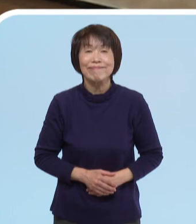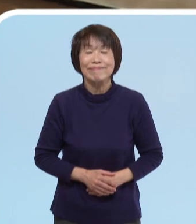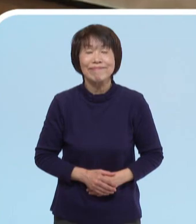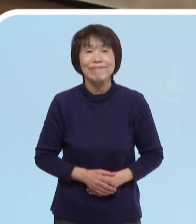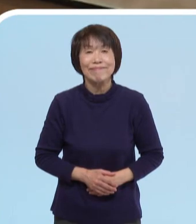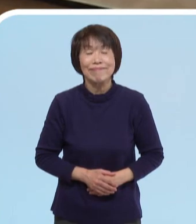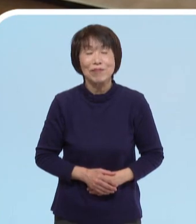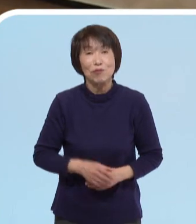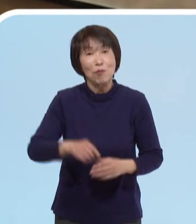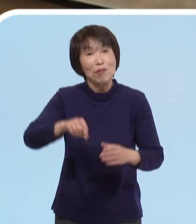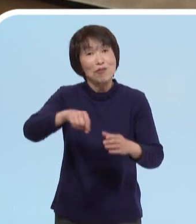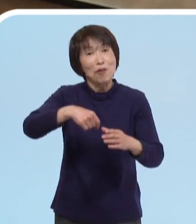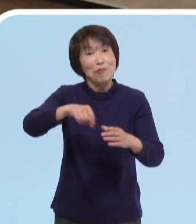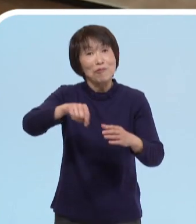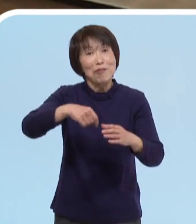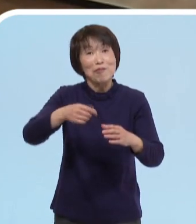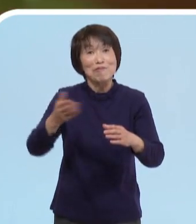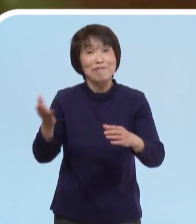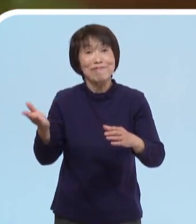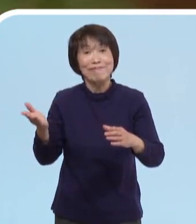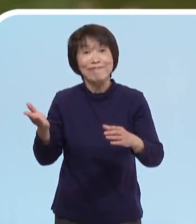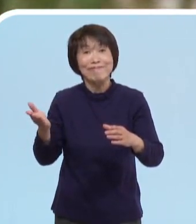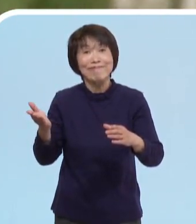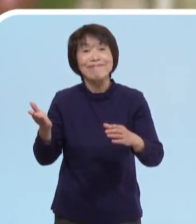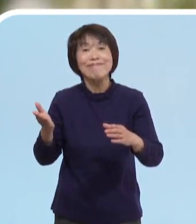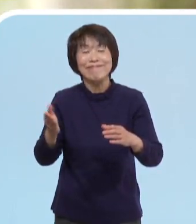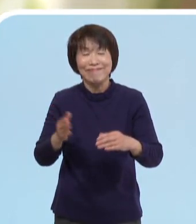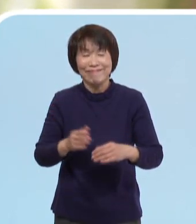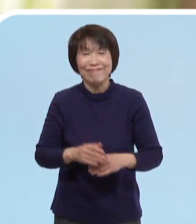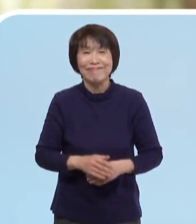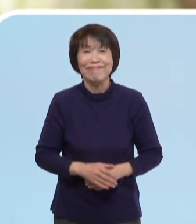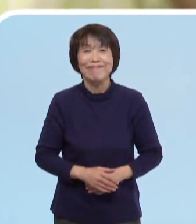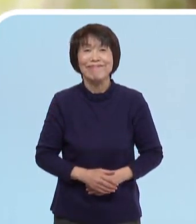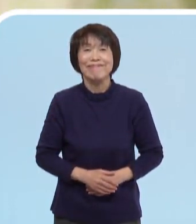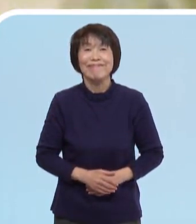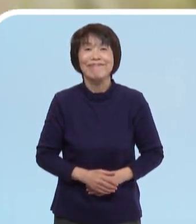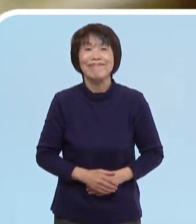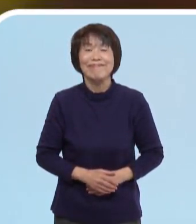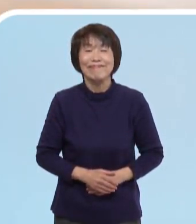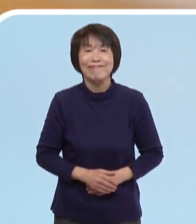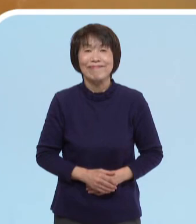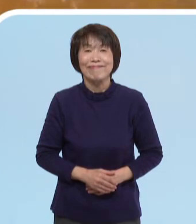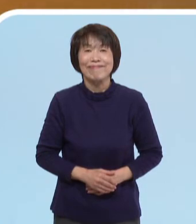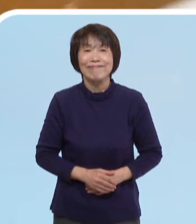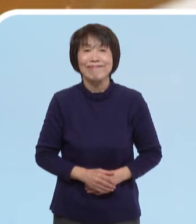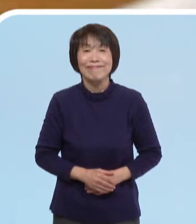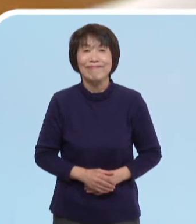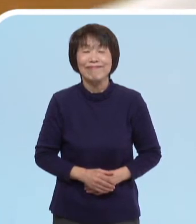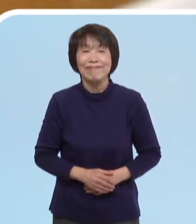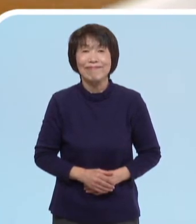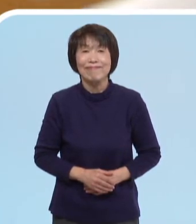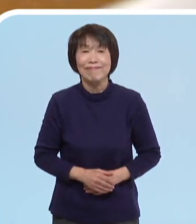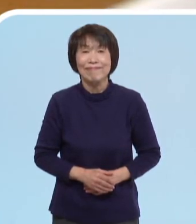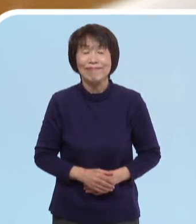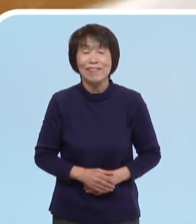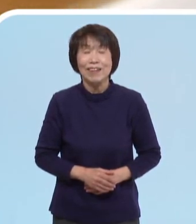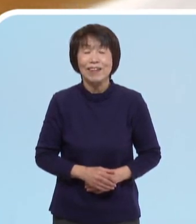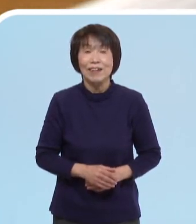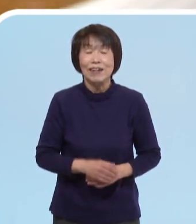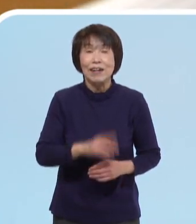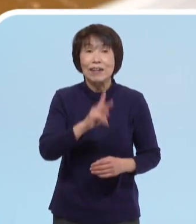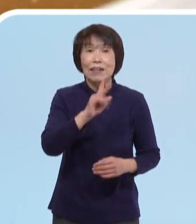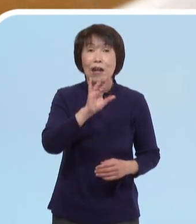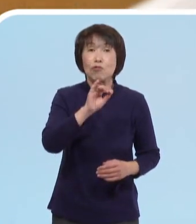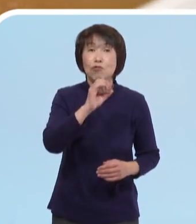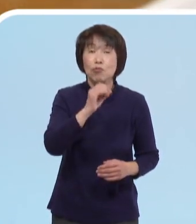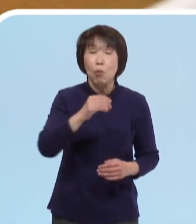そしてお次はカニのしゃぶしゃぶ。先ほどのようにつの字で身を外し、カツオと